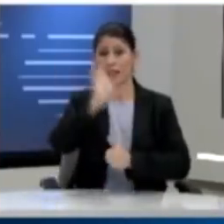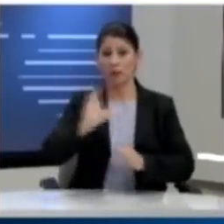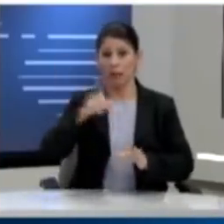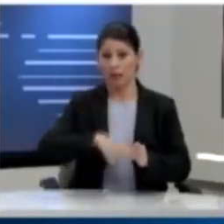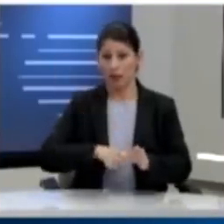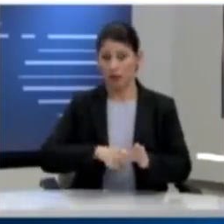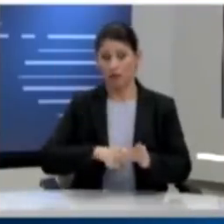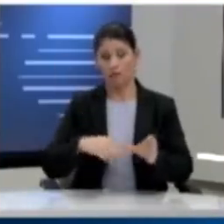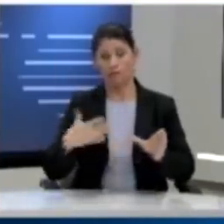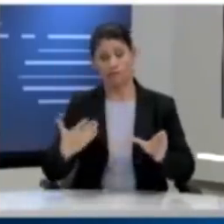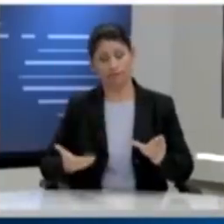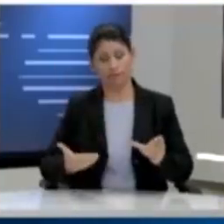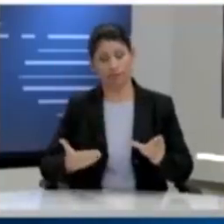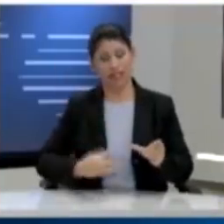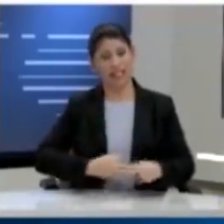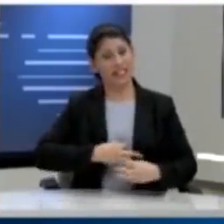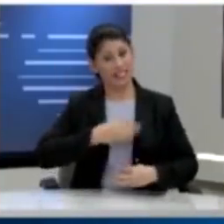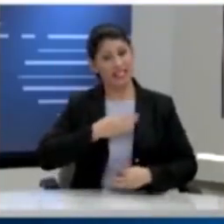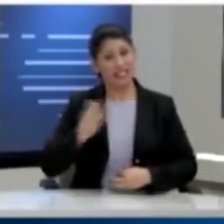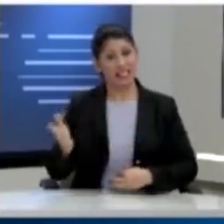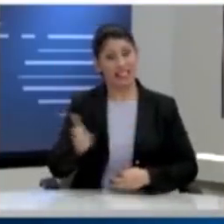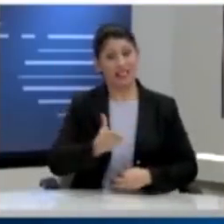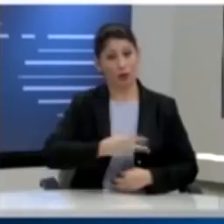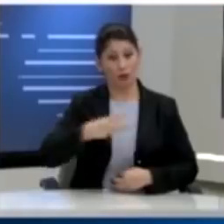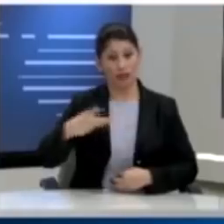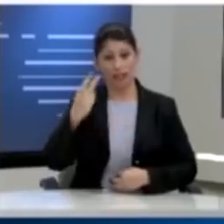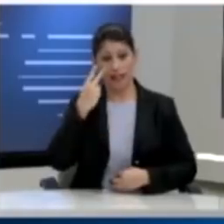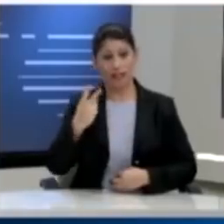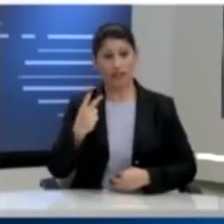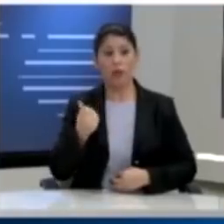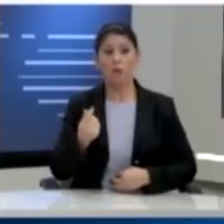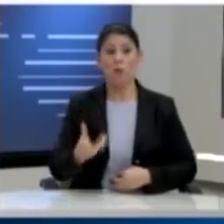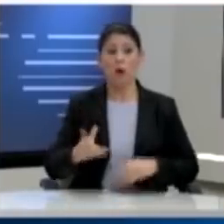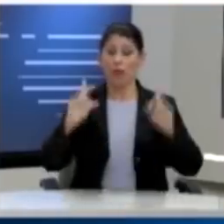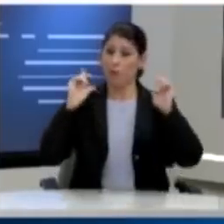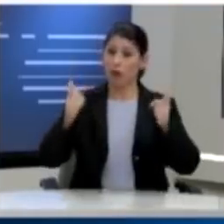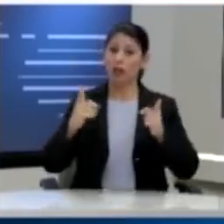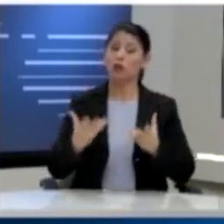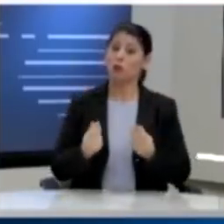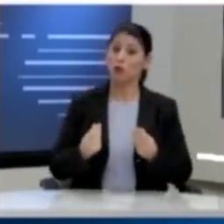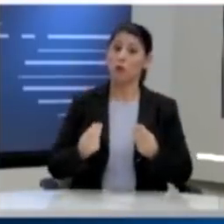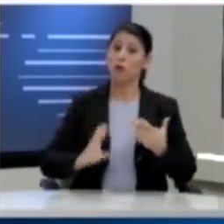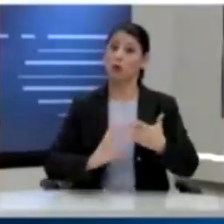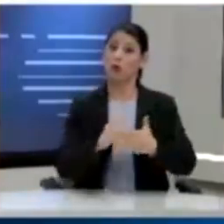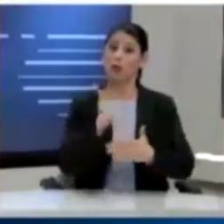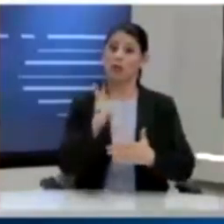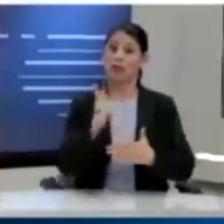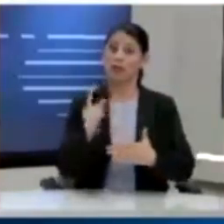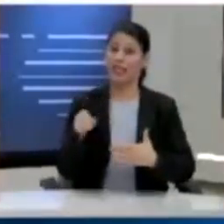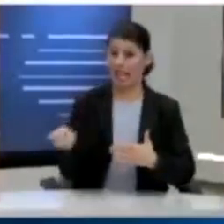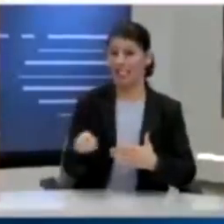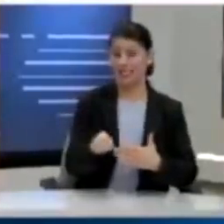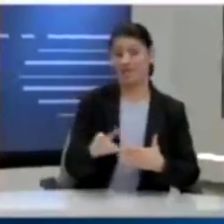Ένωσης? Μάλιστα, κύριοι του ΣΥΡΙΖΑ, για να δείτε και πόσο δημοκράτες, πόσο προοδευτικοί είστε,